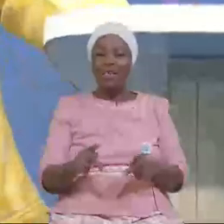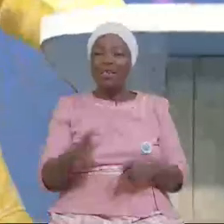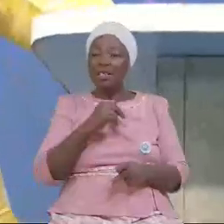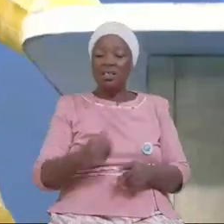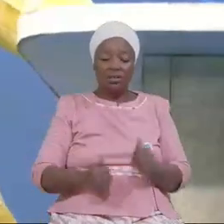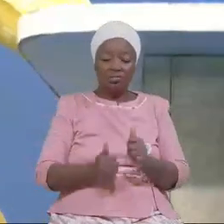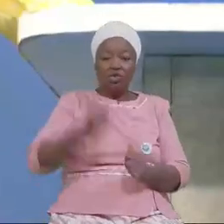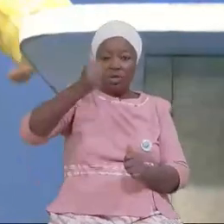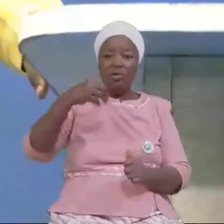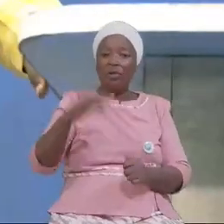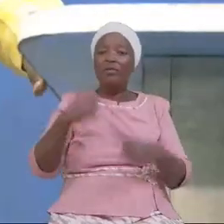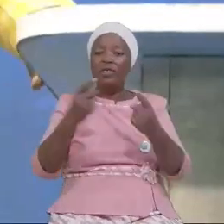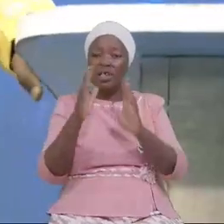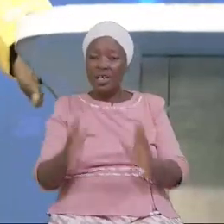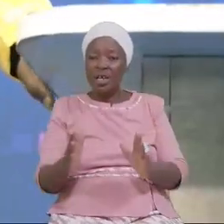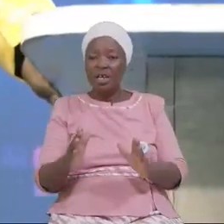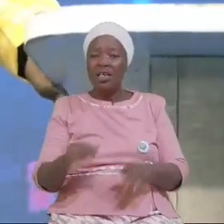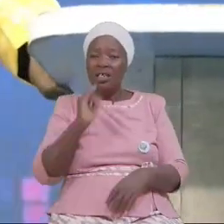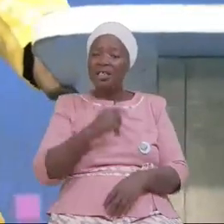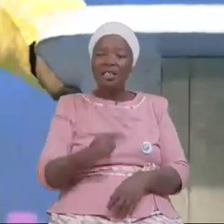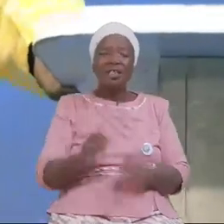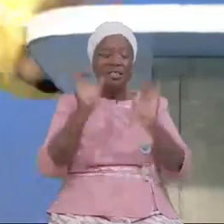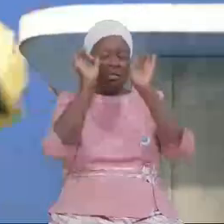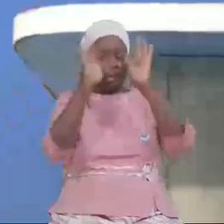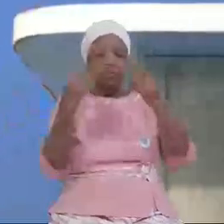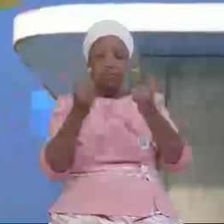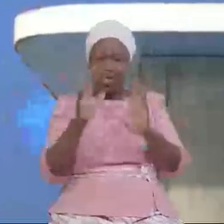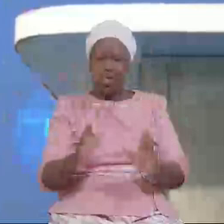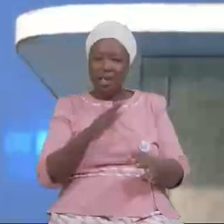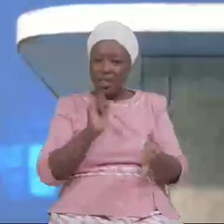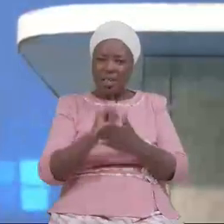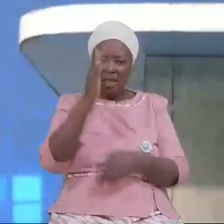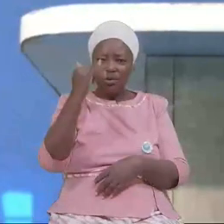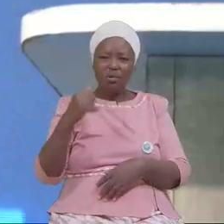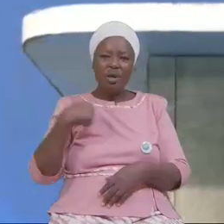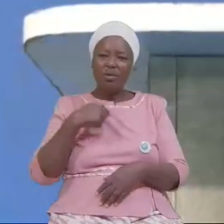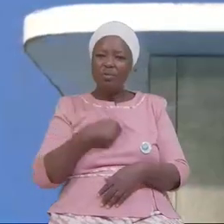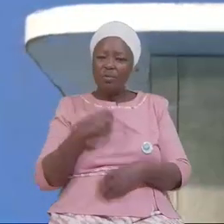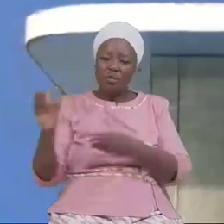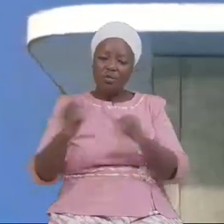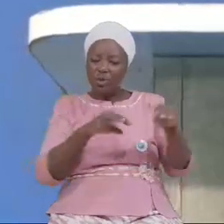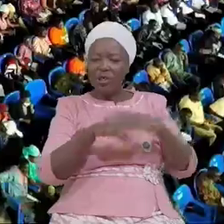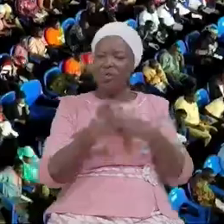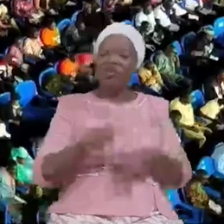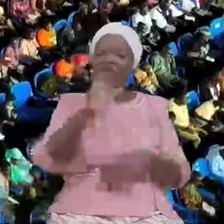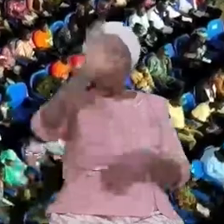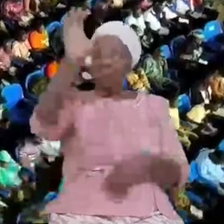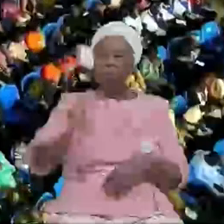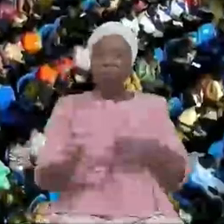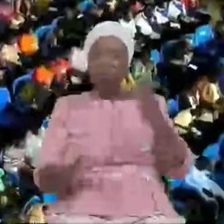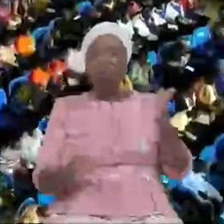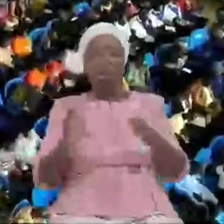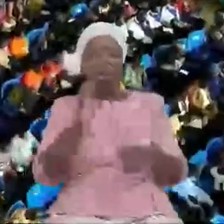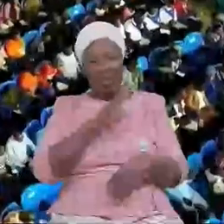pécheurs. C'est un fief pécheur. C'est pourquoi nous le crucifions là-bas.